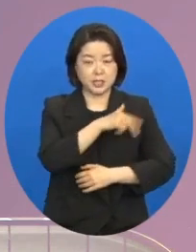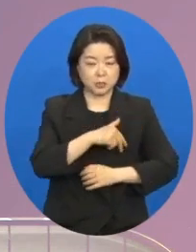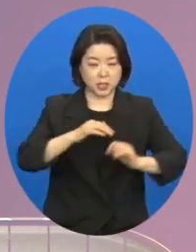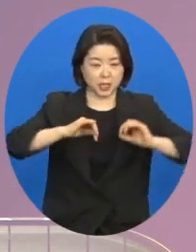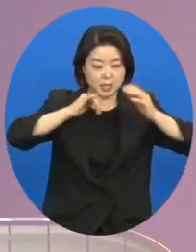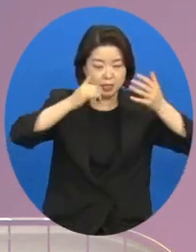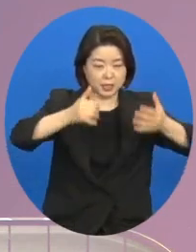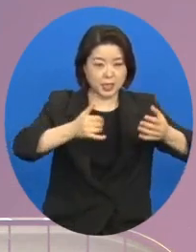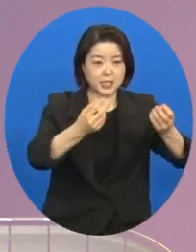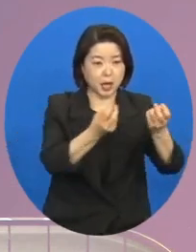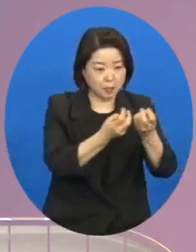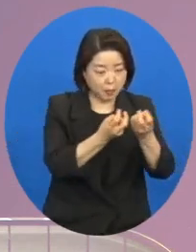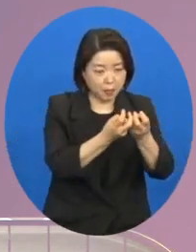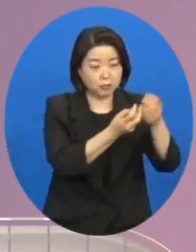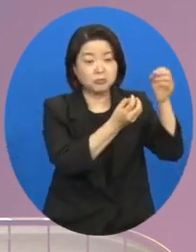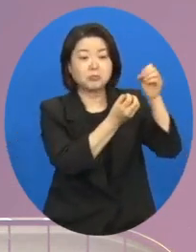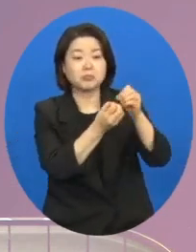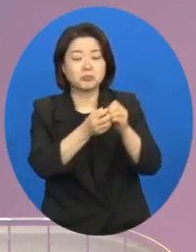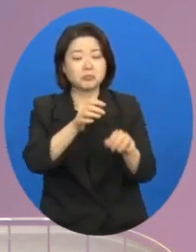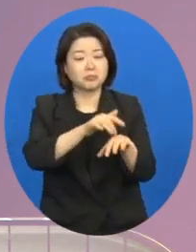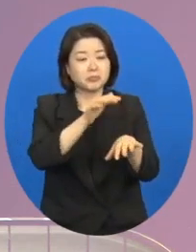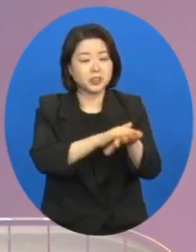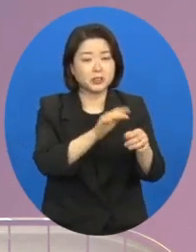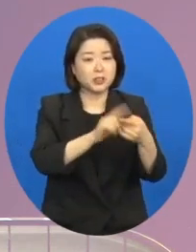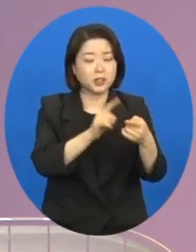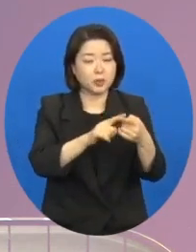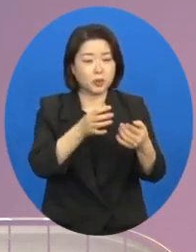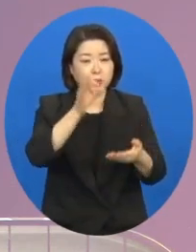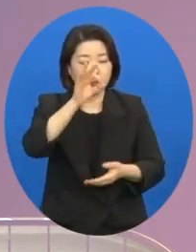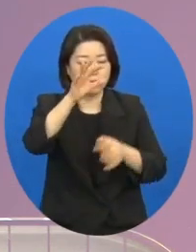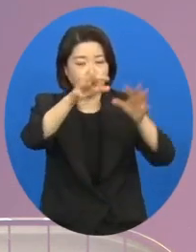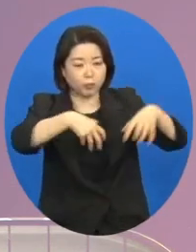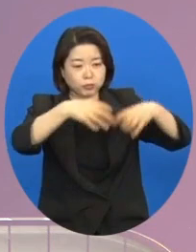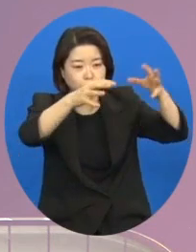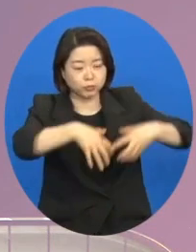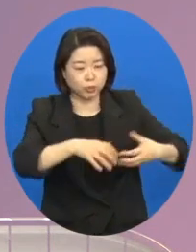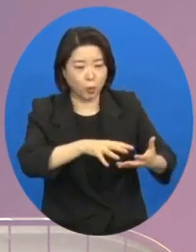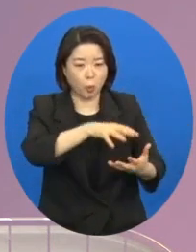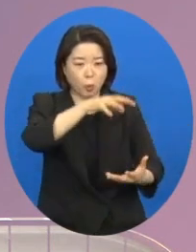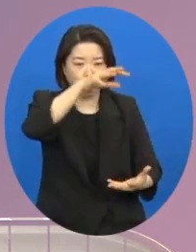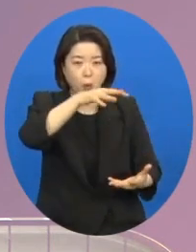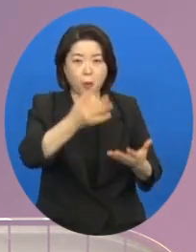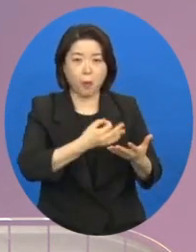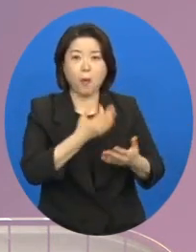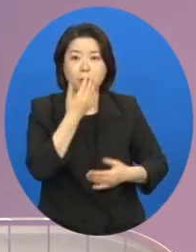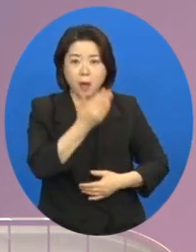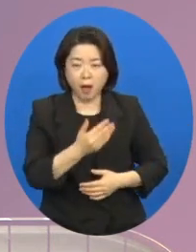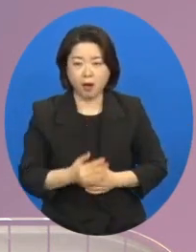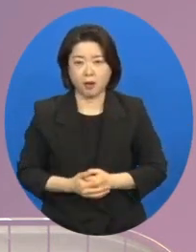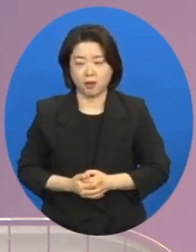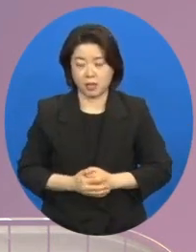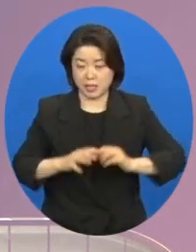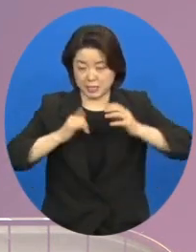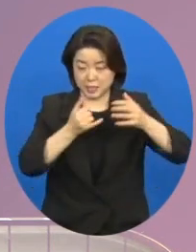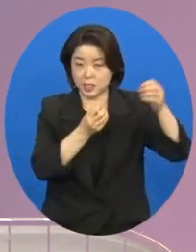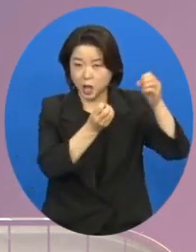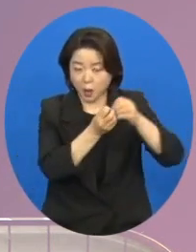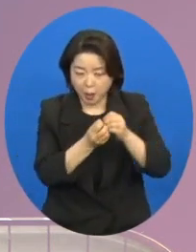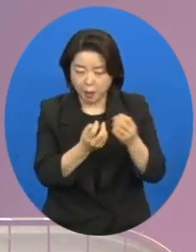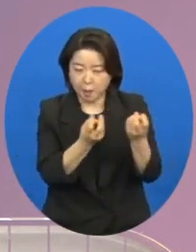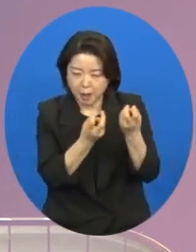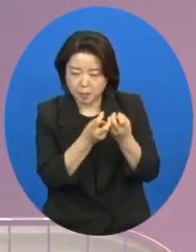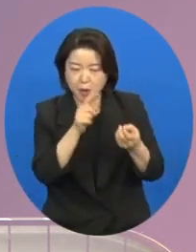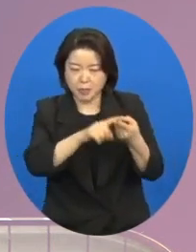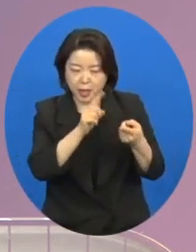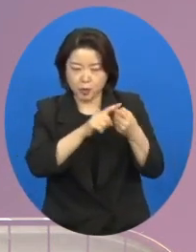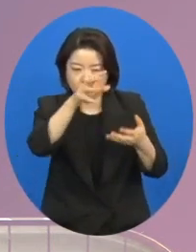방법과 관행대로 돈을 참 많이 버셨어요. 그럴 수 있죠. 관행과 세상의 방법으로 돈을 잘 벌